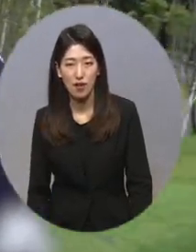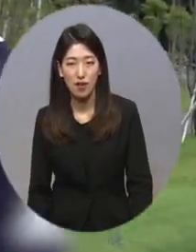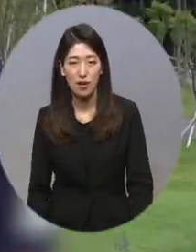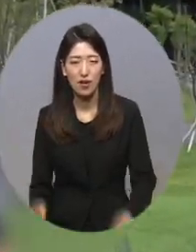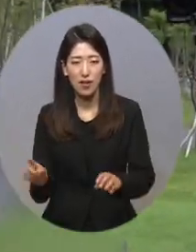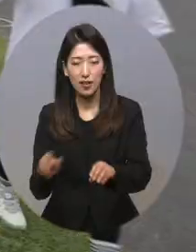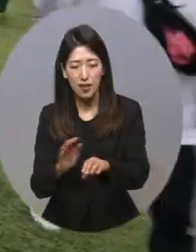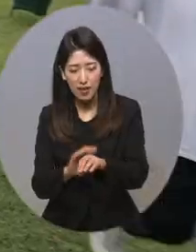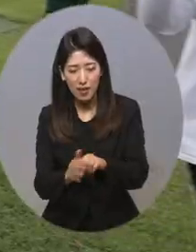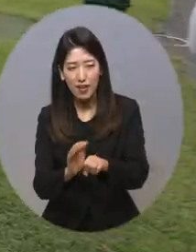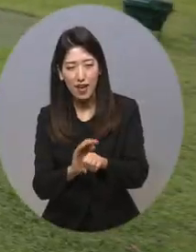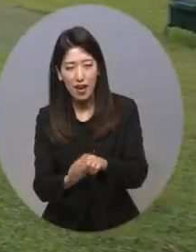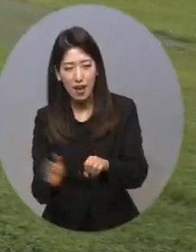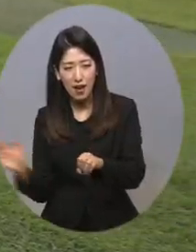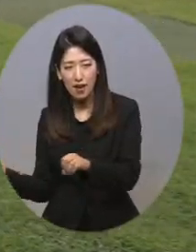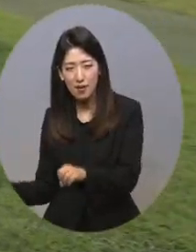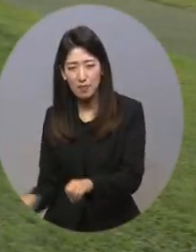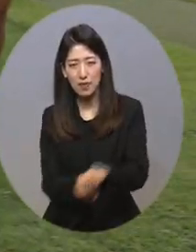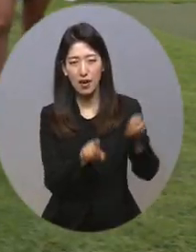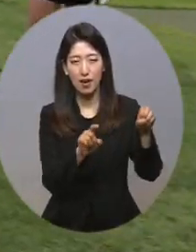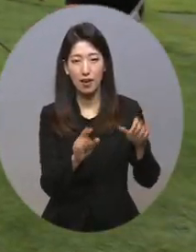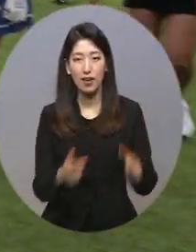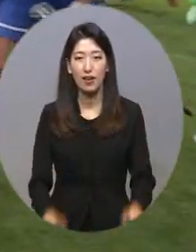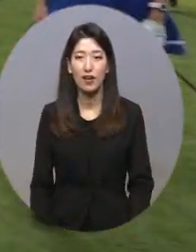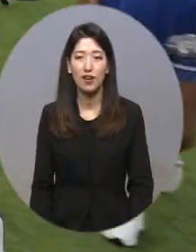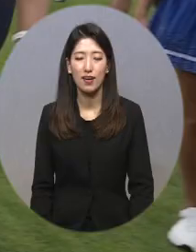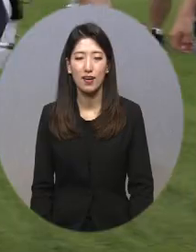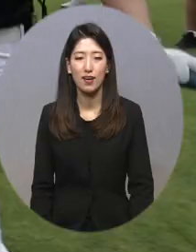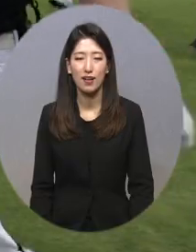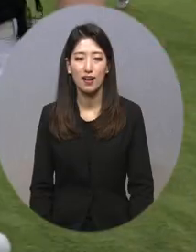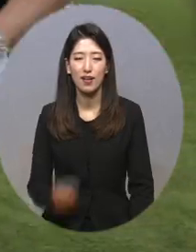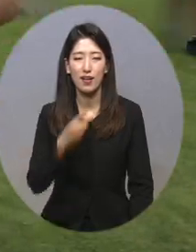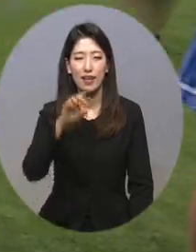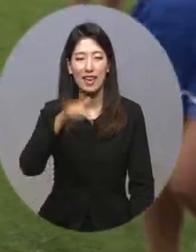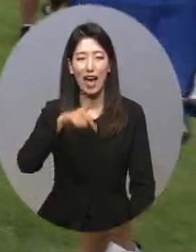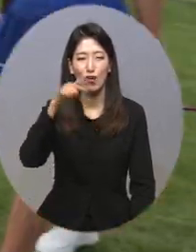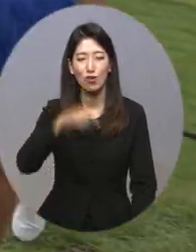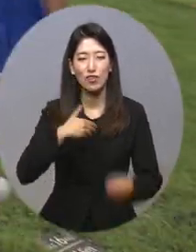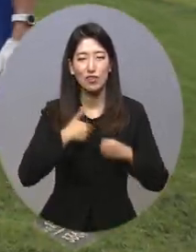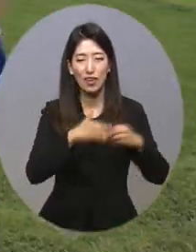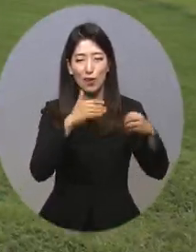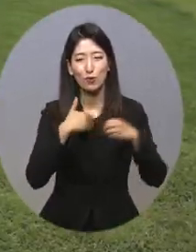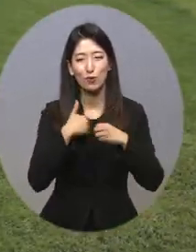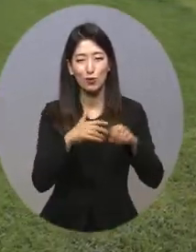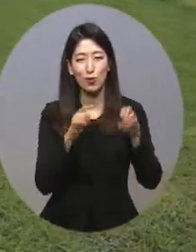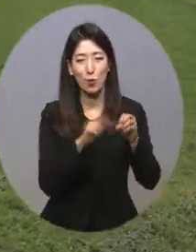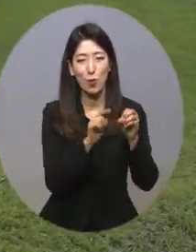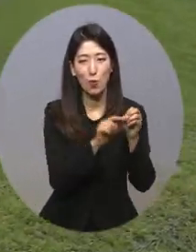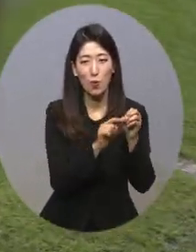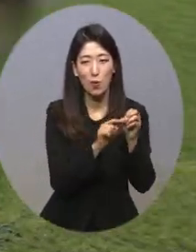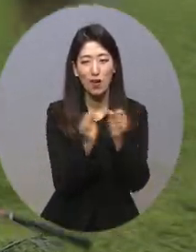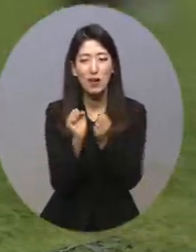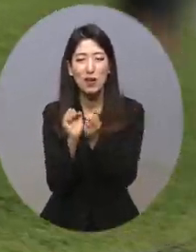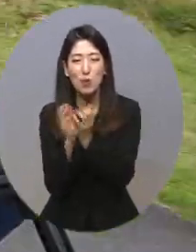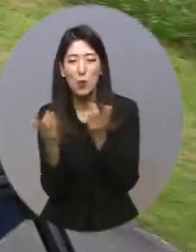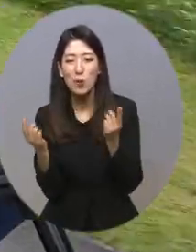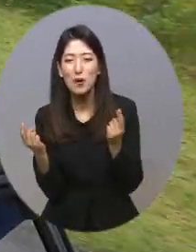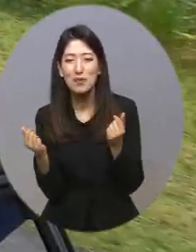살짝 달랬다 그치? 오빠 그 탁구공으로 샀습니다 탁구공으로 호피스 탁구공 오빠 그 탁구공 여기 지금 피어있는 꽃들하고 색이 똑같아